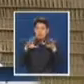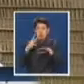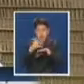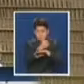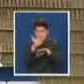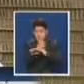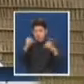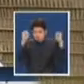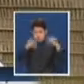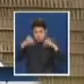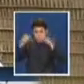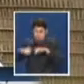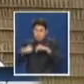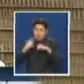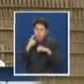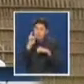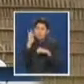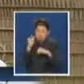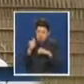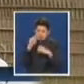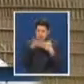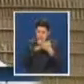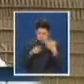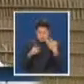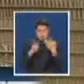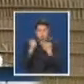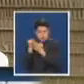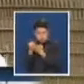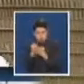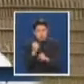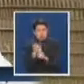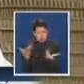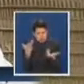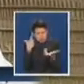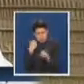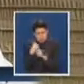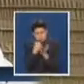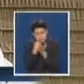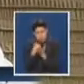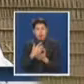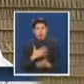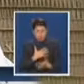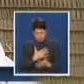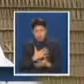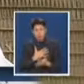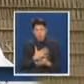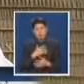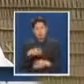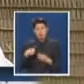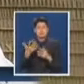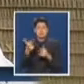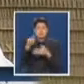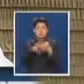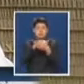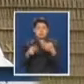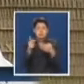ตกลงกันว่ากติกาจะเลือกตั้งกันยังไงเนี่ยนะฮะแล้วก็เป็นการช่วยให้ทุกอย่างเดินได้เนี่ยผมก็บอกว่าก็ไปเลือกตั้งกัน